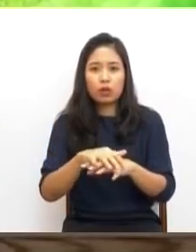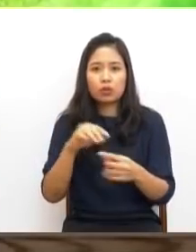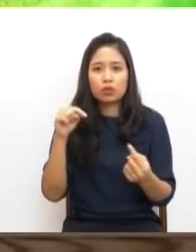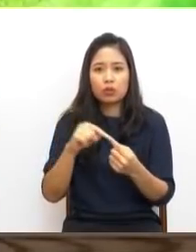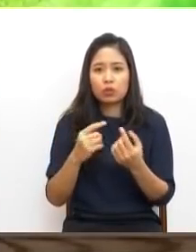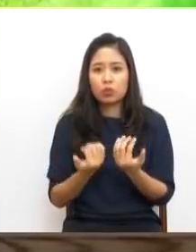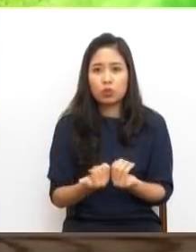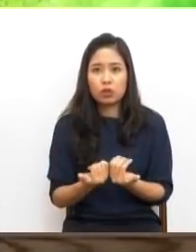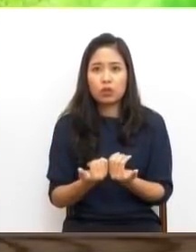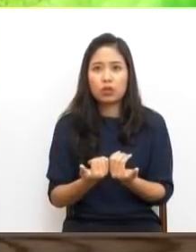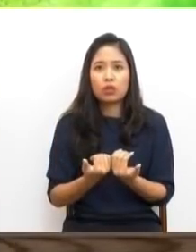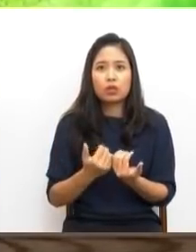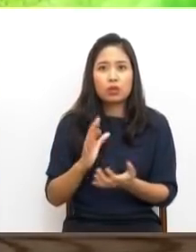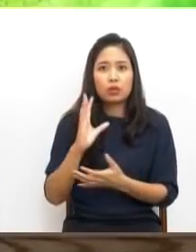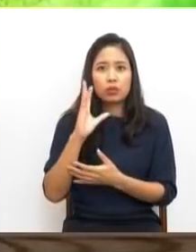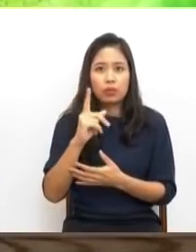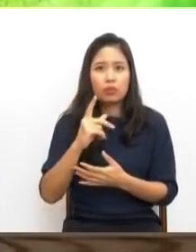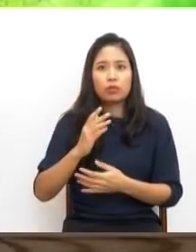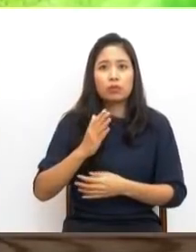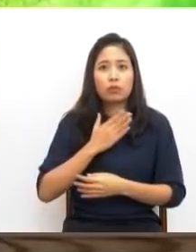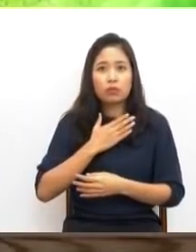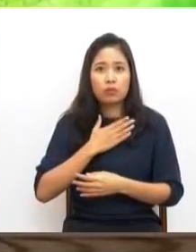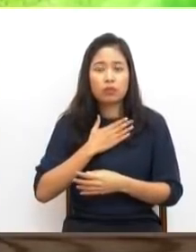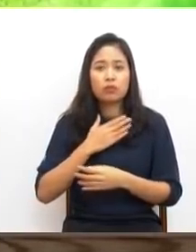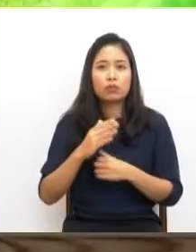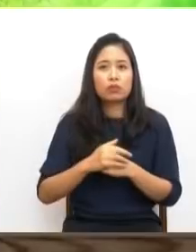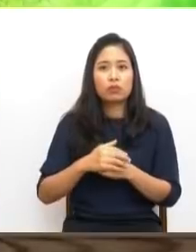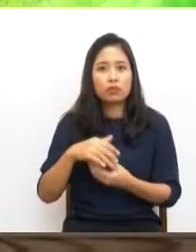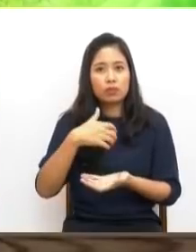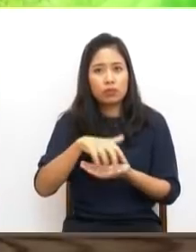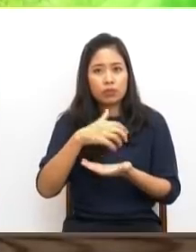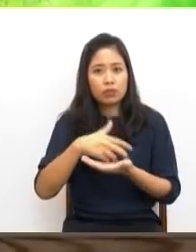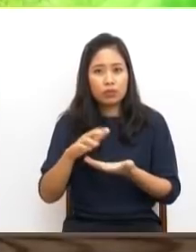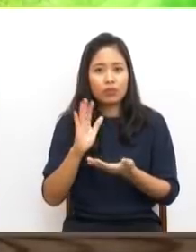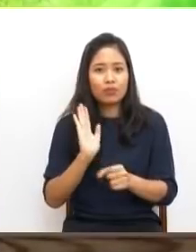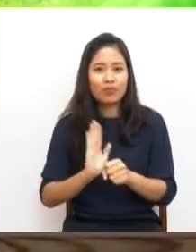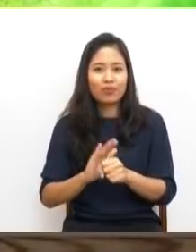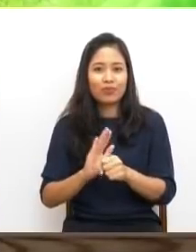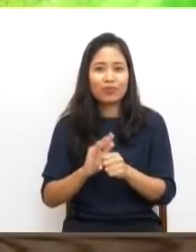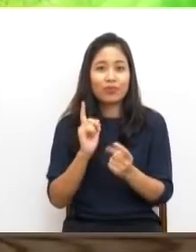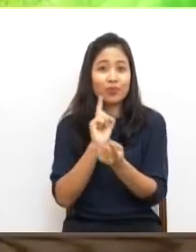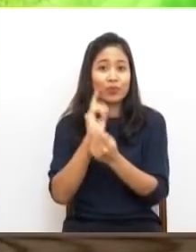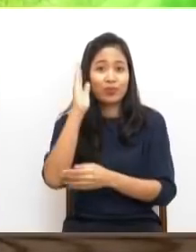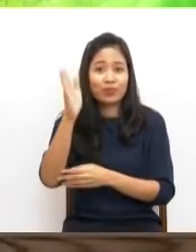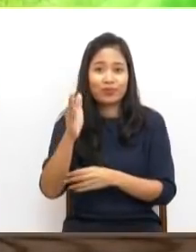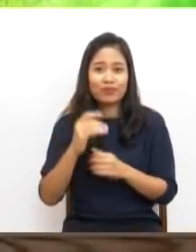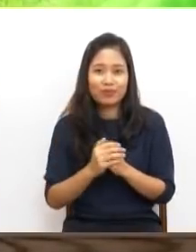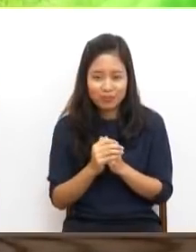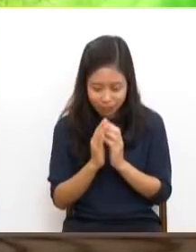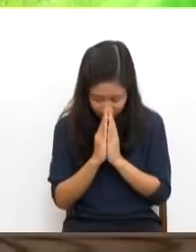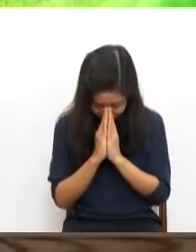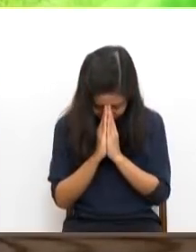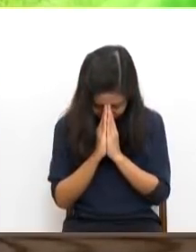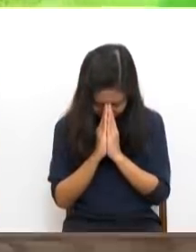วันนี้สำหรับพุธนี้ผมเองก็ขอนำเรียนเสนอไว้เพียงเท่านี้พุธหน้าเจอกันใหม่ครับสวัสดีครับ